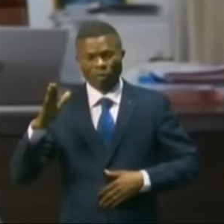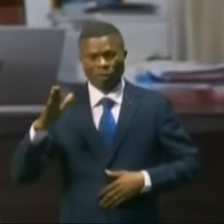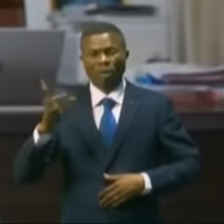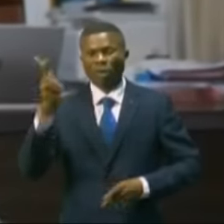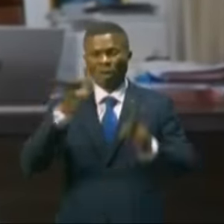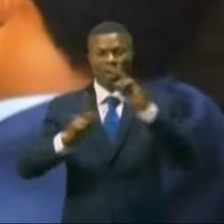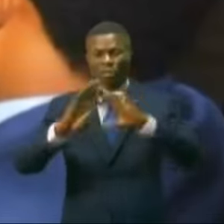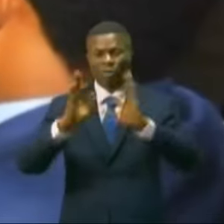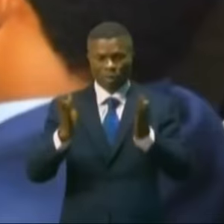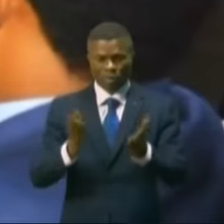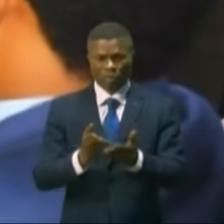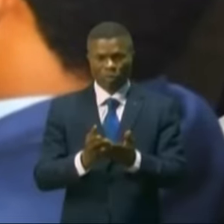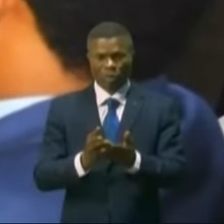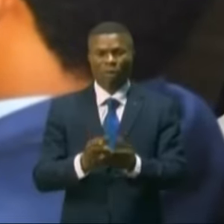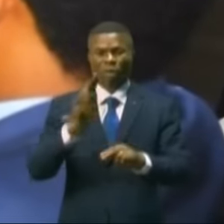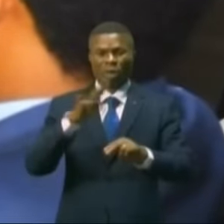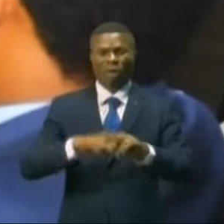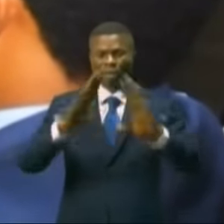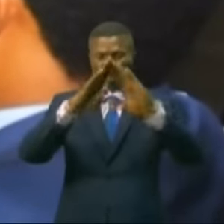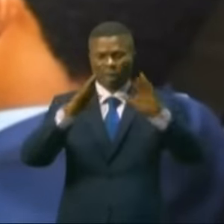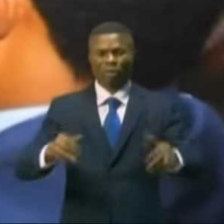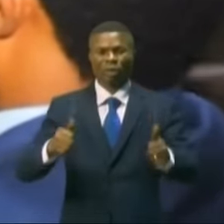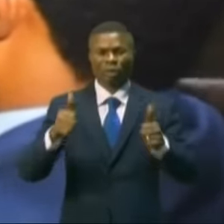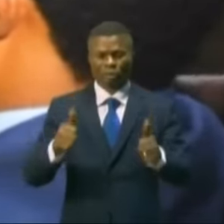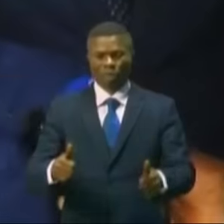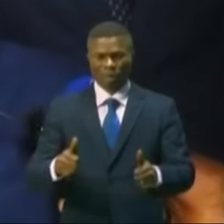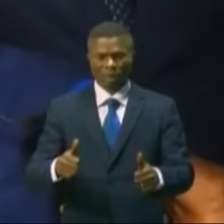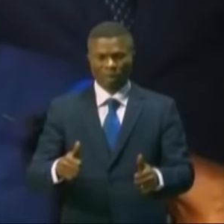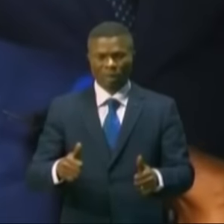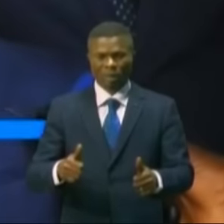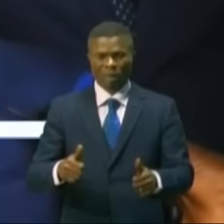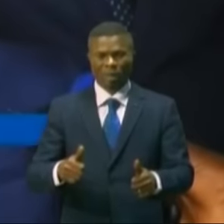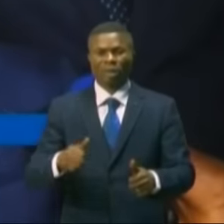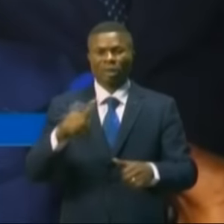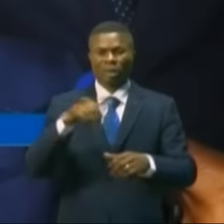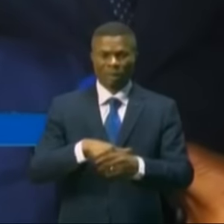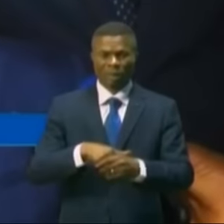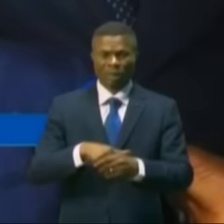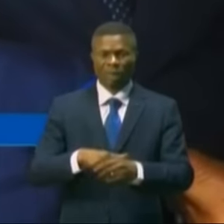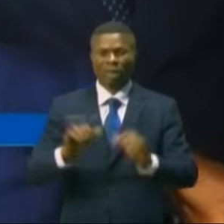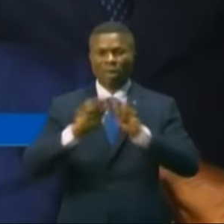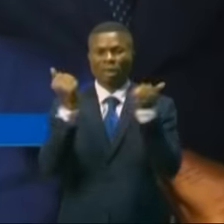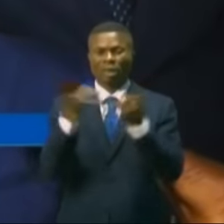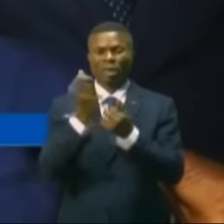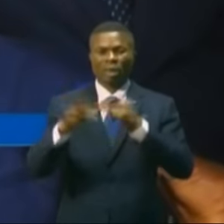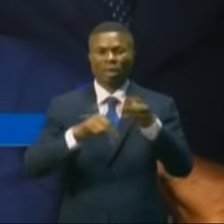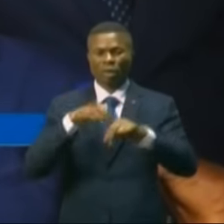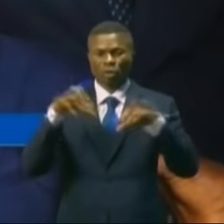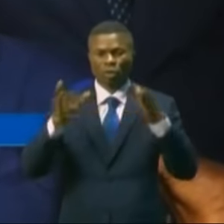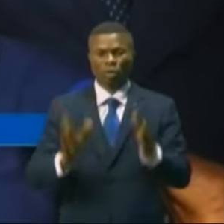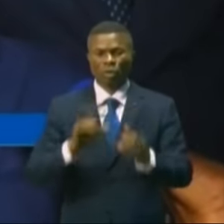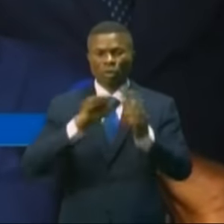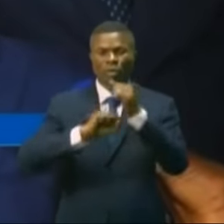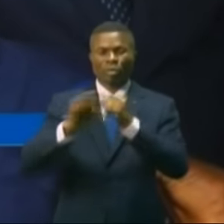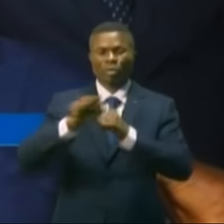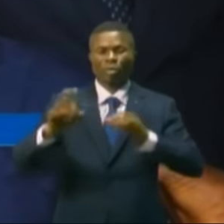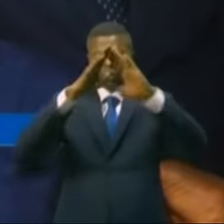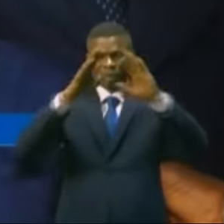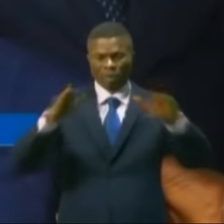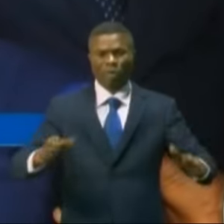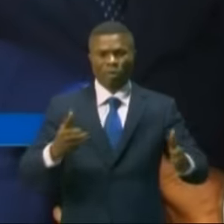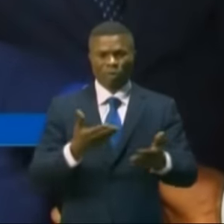population soit servie à travers l'Agence congolaise de promotion de